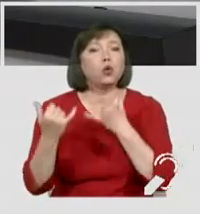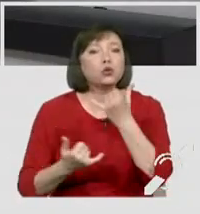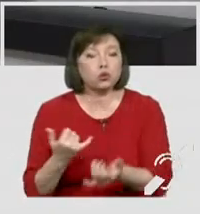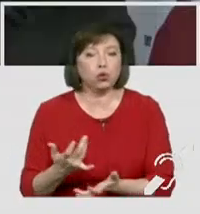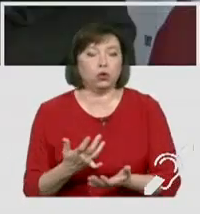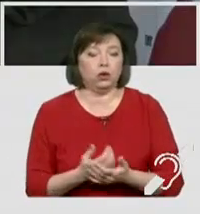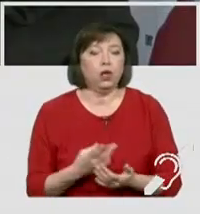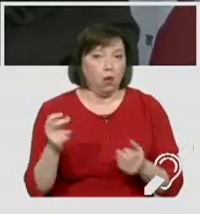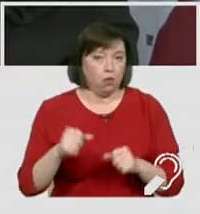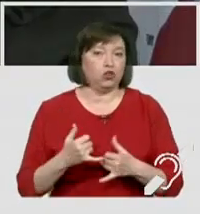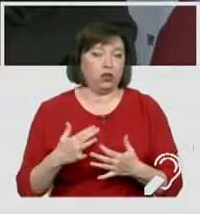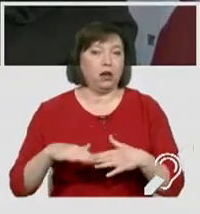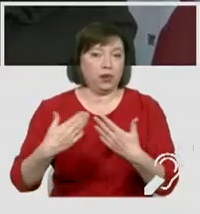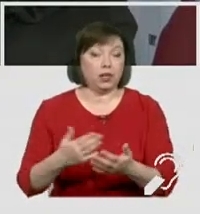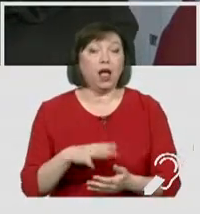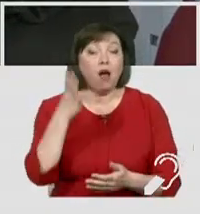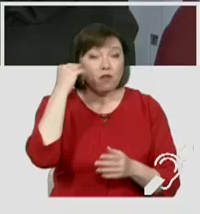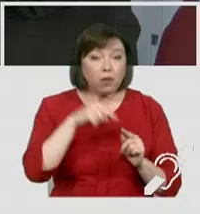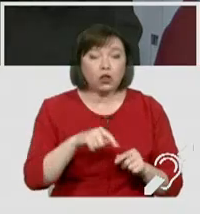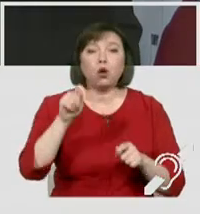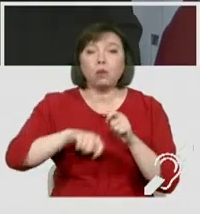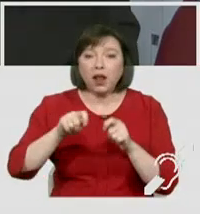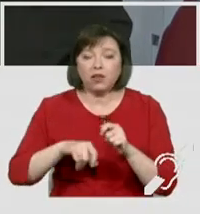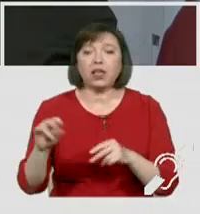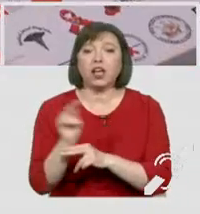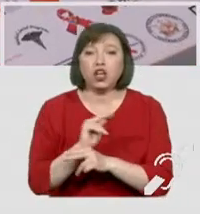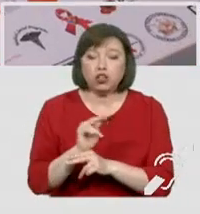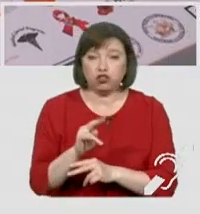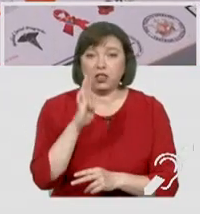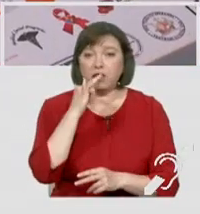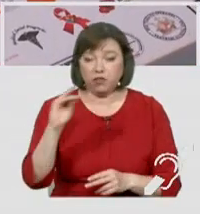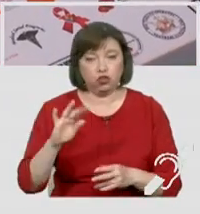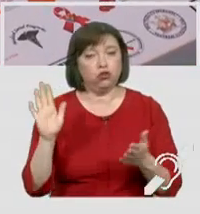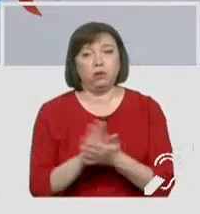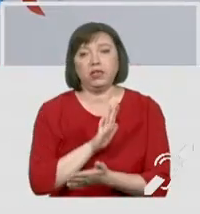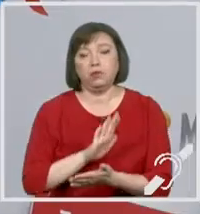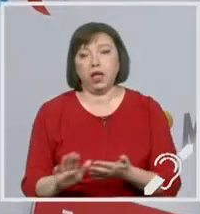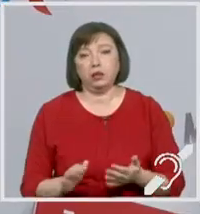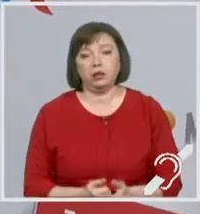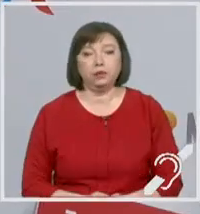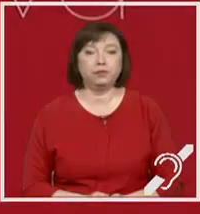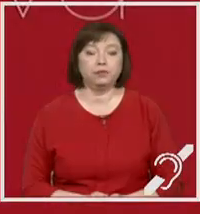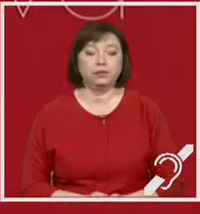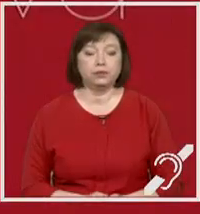ent în repblica Moldova atât testarea cât și tratul sun gratuite